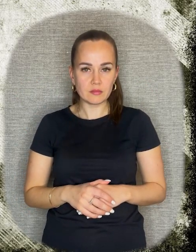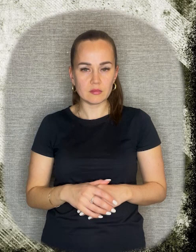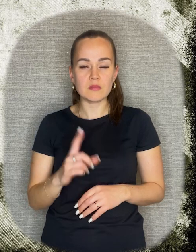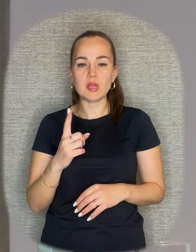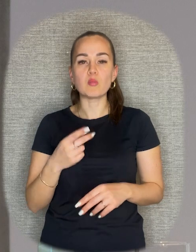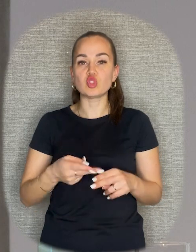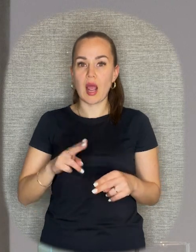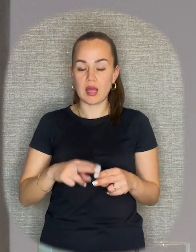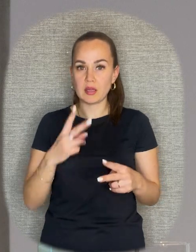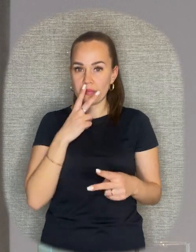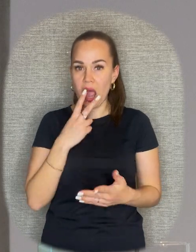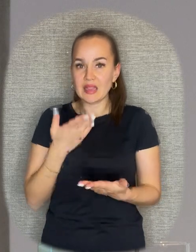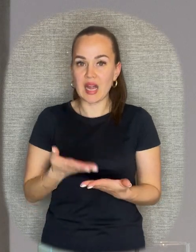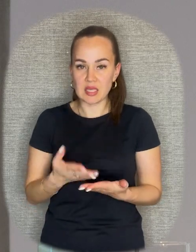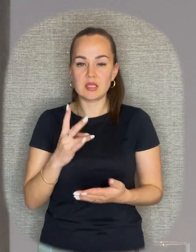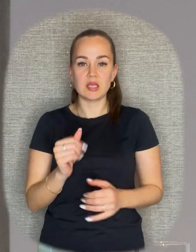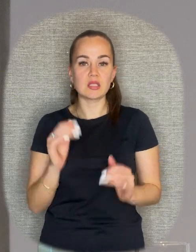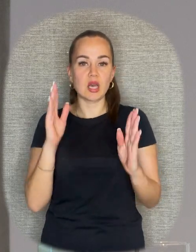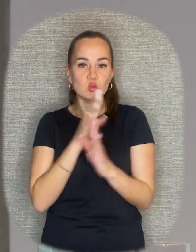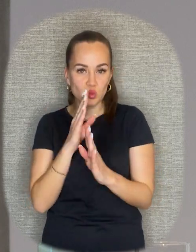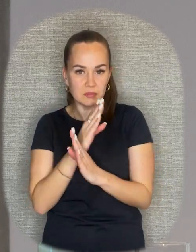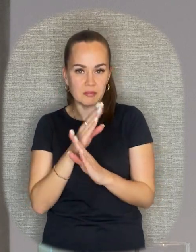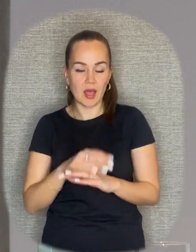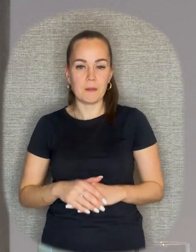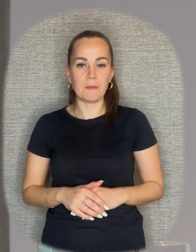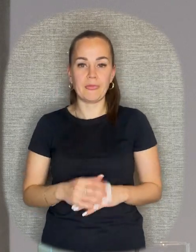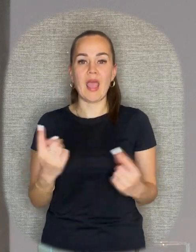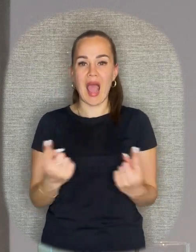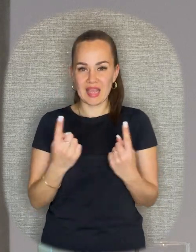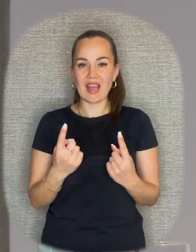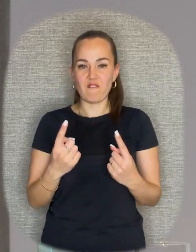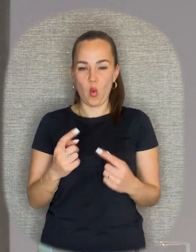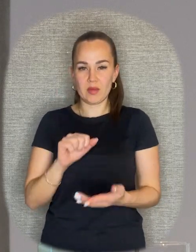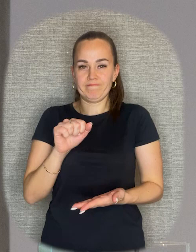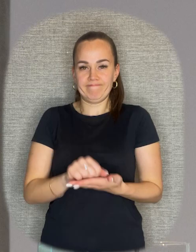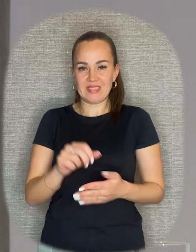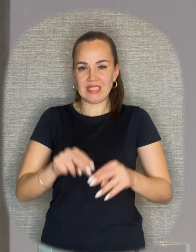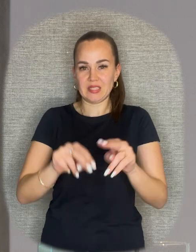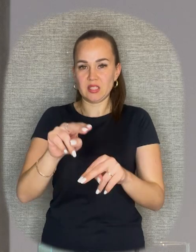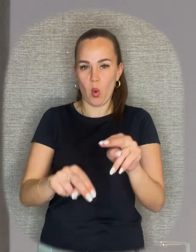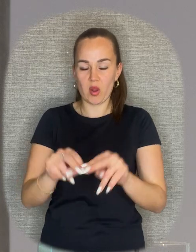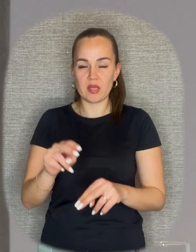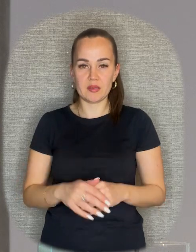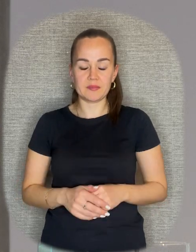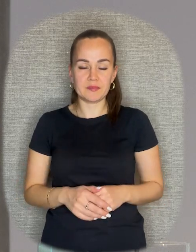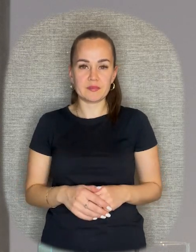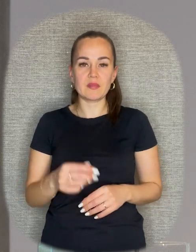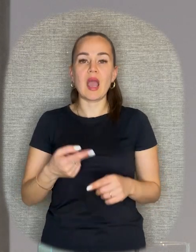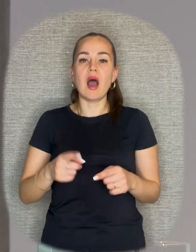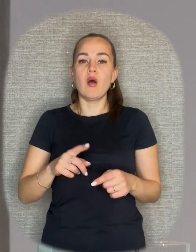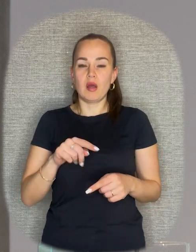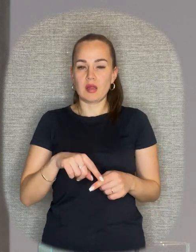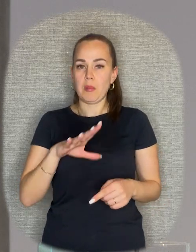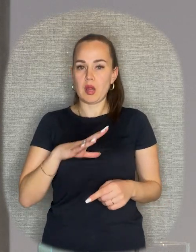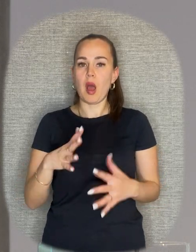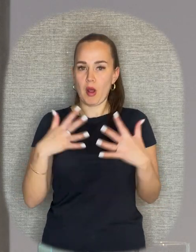что это отразилось на судьбе Рядовой застройки с одной